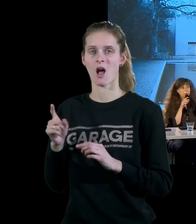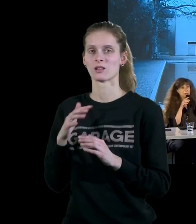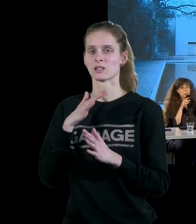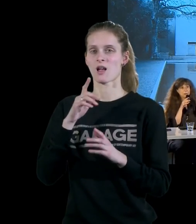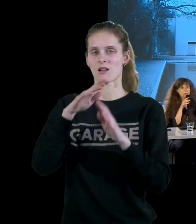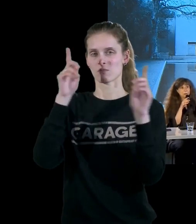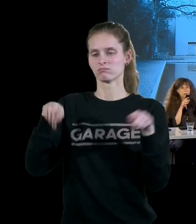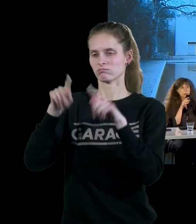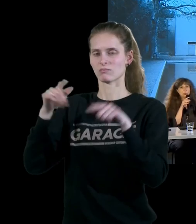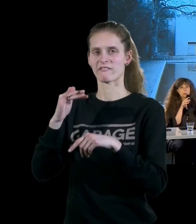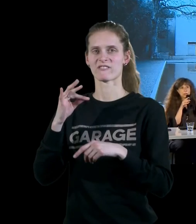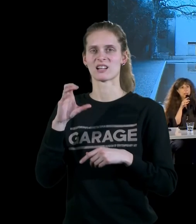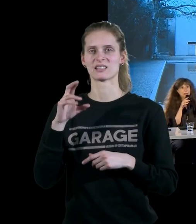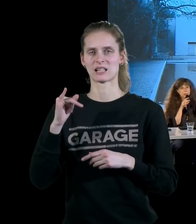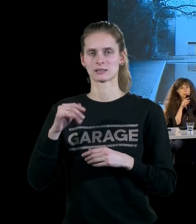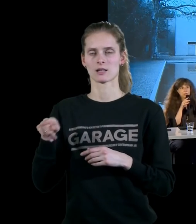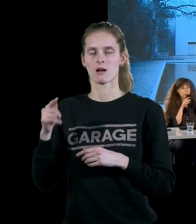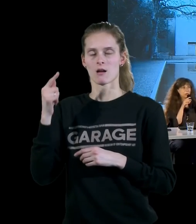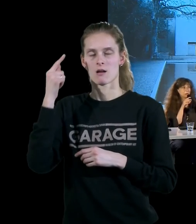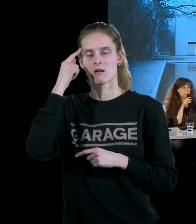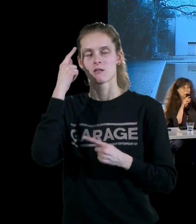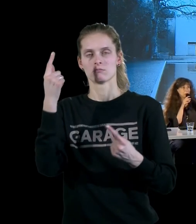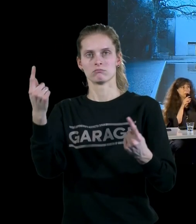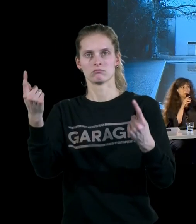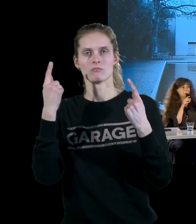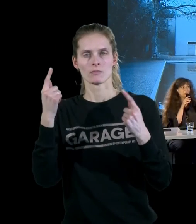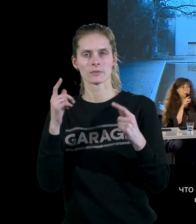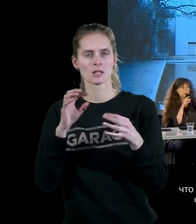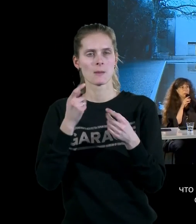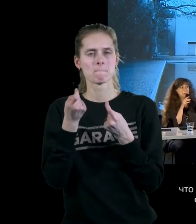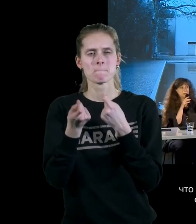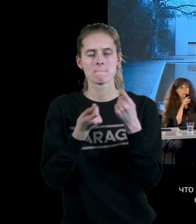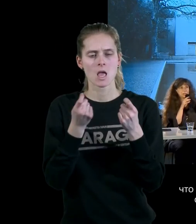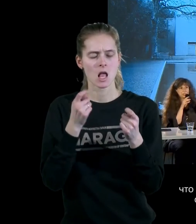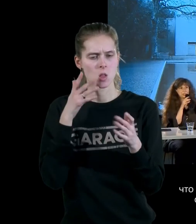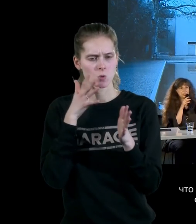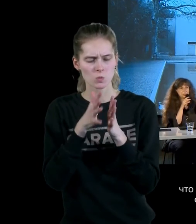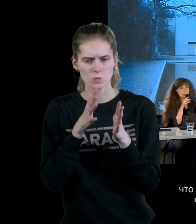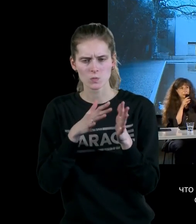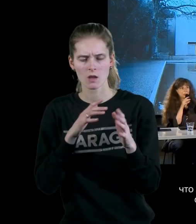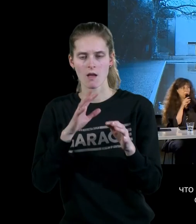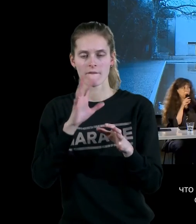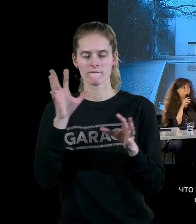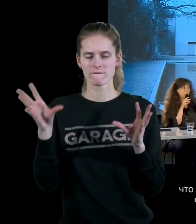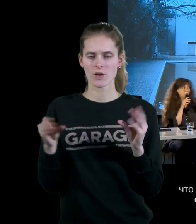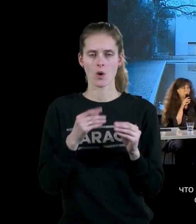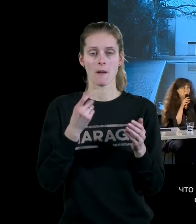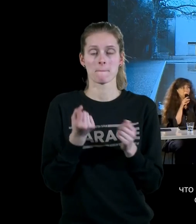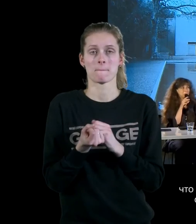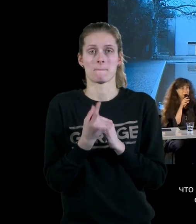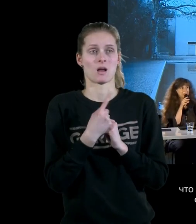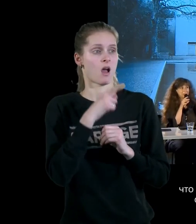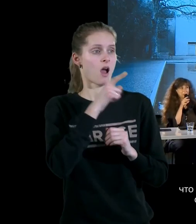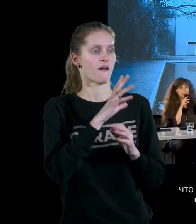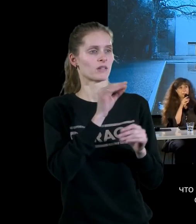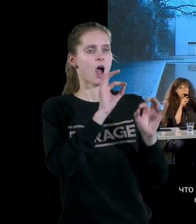тут его замысел был настолько тотальным и настолько продуманным, что ему пришлось менять изначально архитектурный план, что, собственно говоря, он придумал